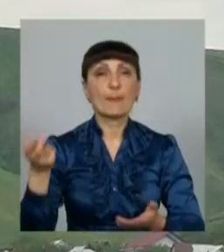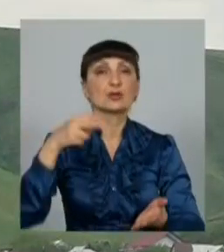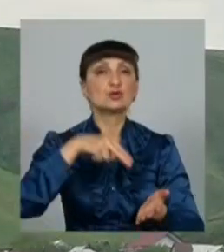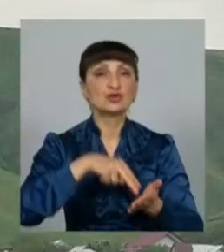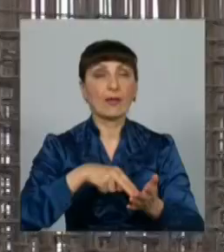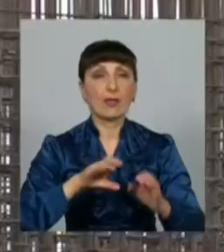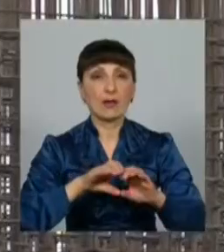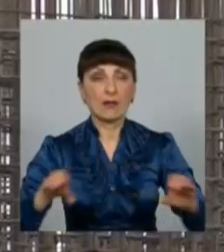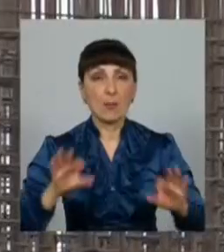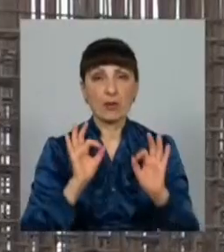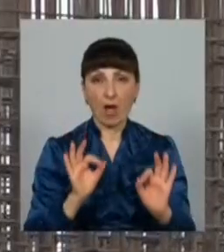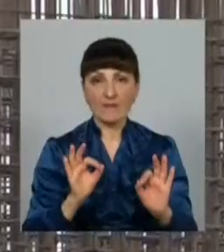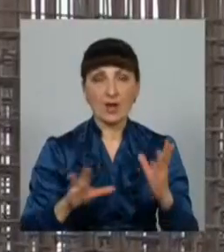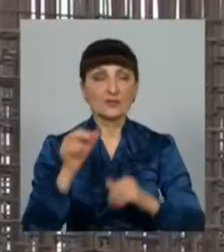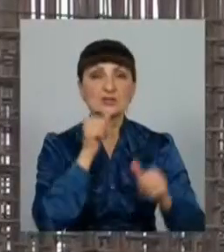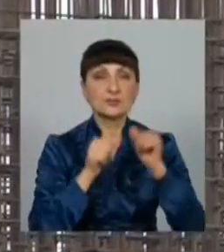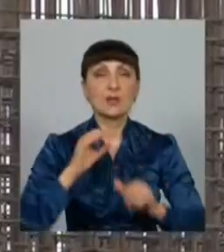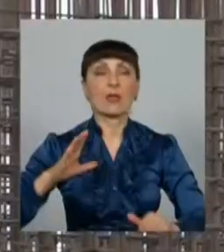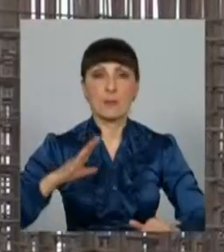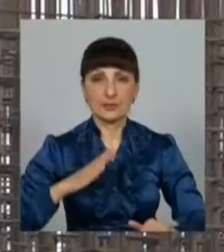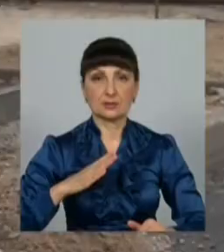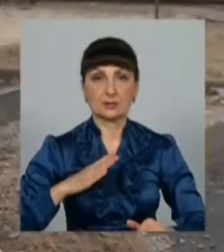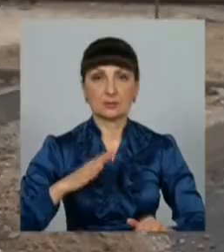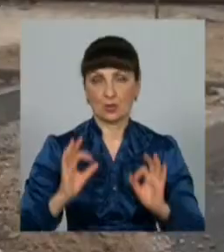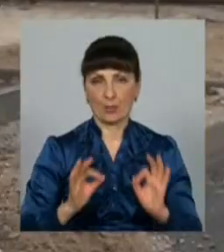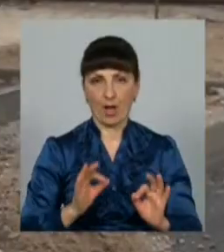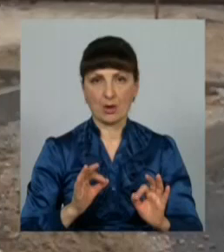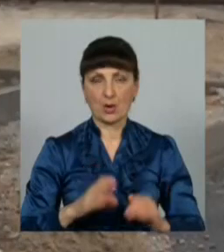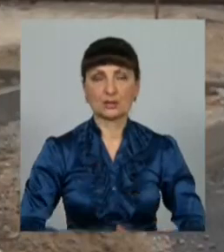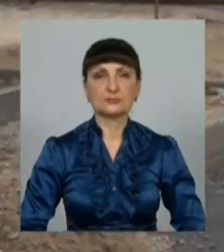было правильным и прошло все испытания перед запуском.